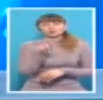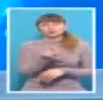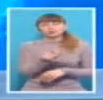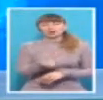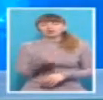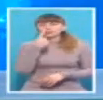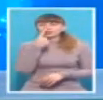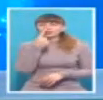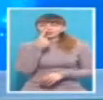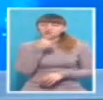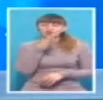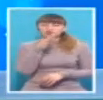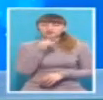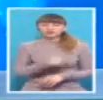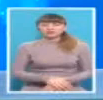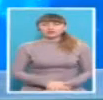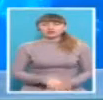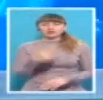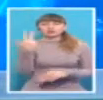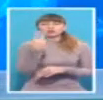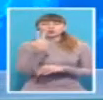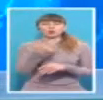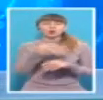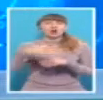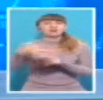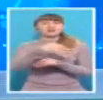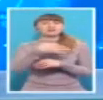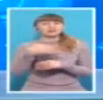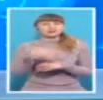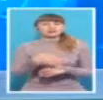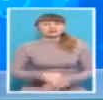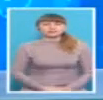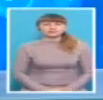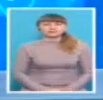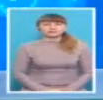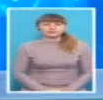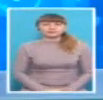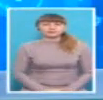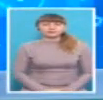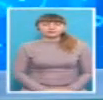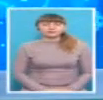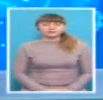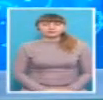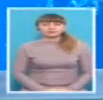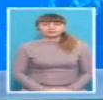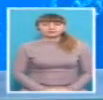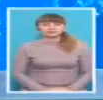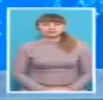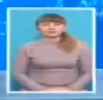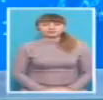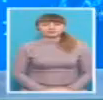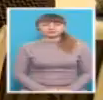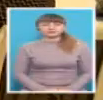Отан партиясының облыстық филиалының саяси кеңсесінің жаңа құрамы және бақылау тексеру комиссиясының жаңа мүшелері сайланды.